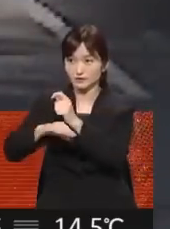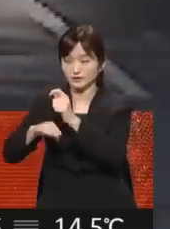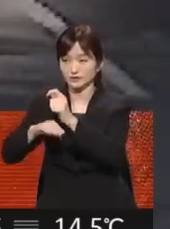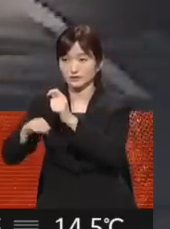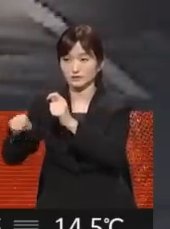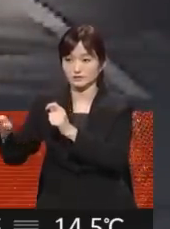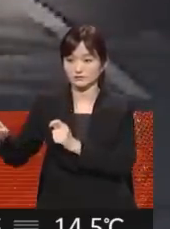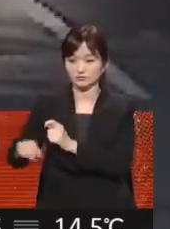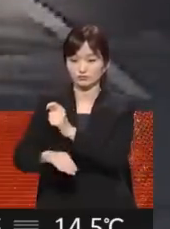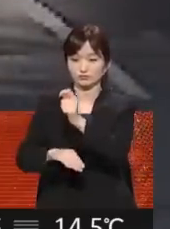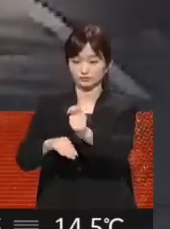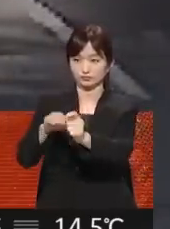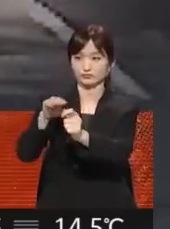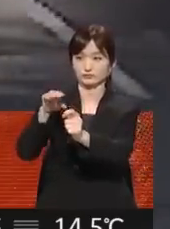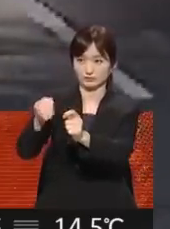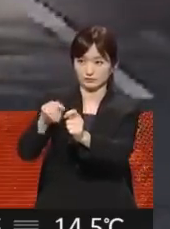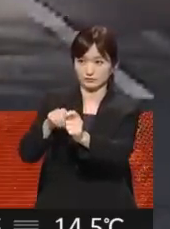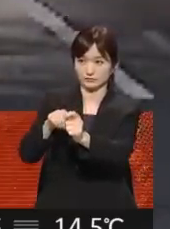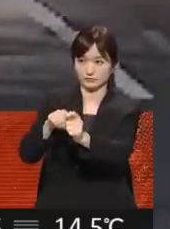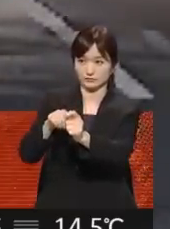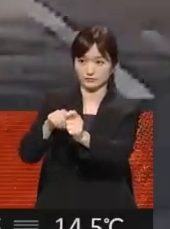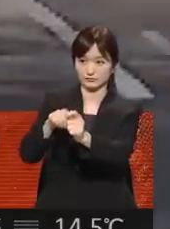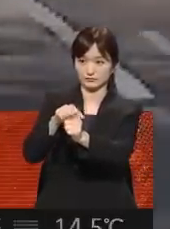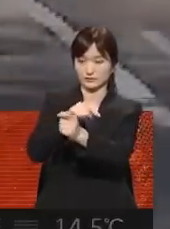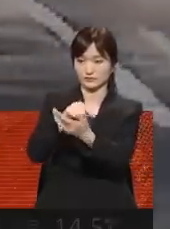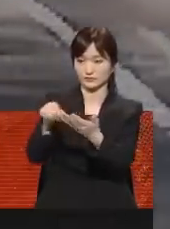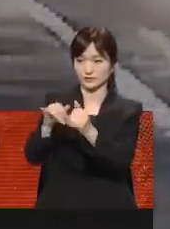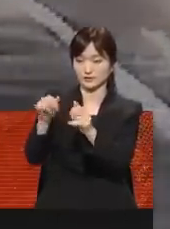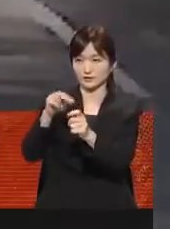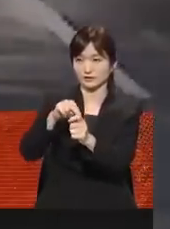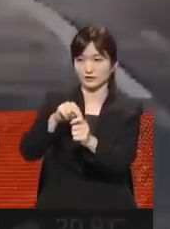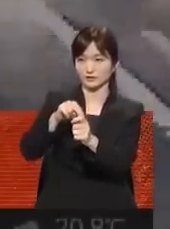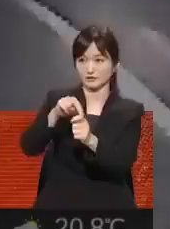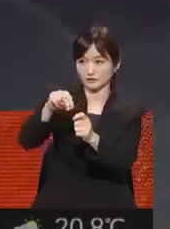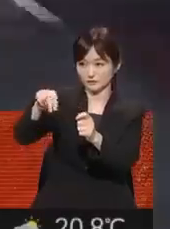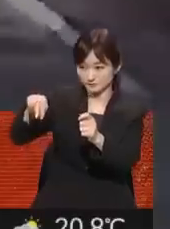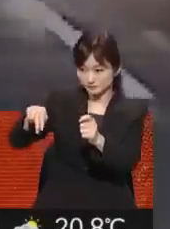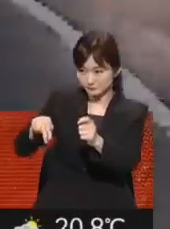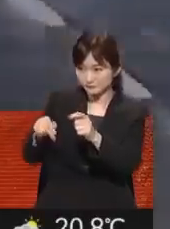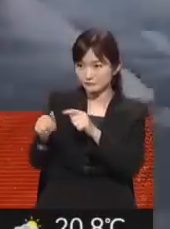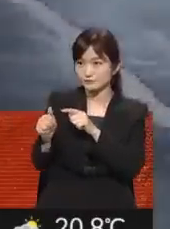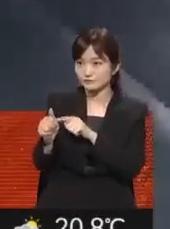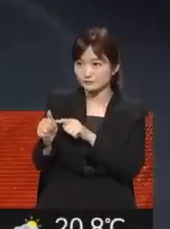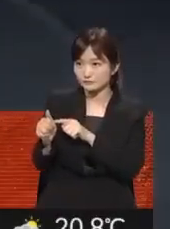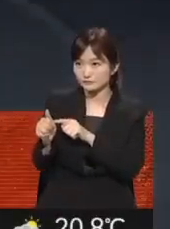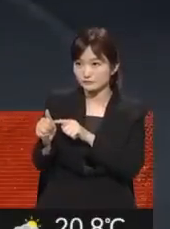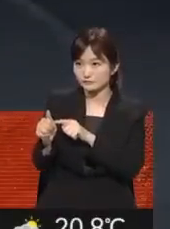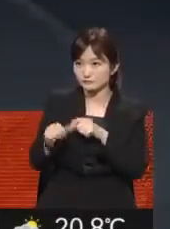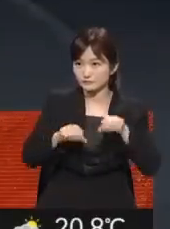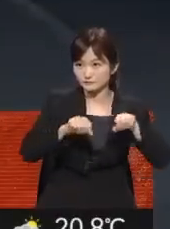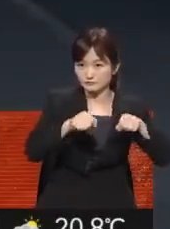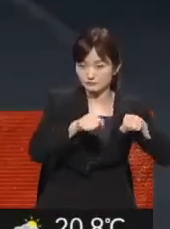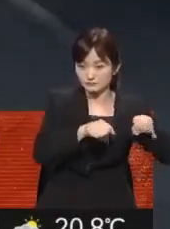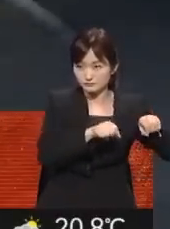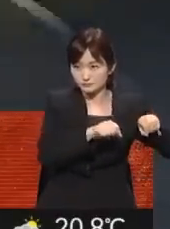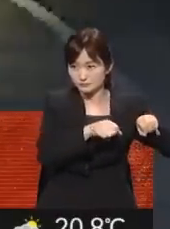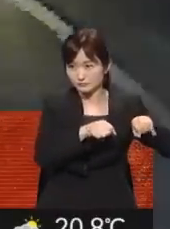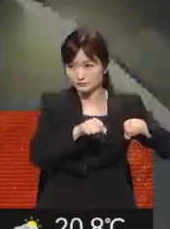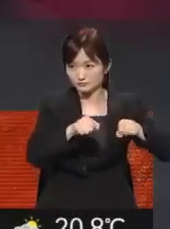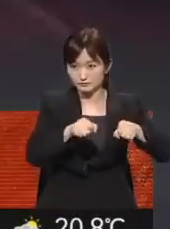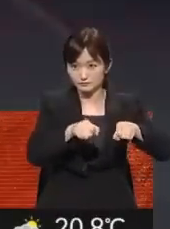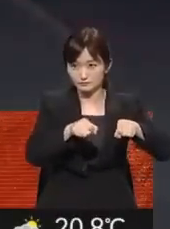멈춥니다 저 택시에서이 피해자가 내립니다 내린 사람이 피해자고요 택시에서 내린 피해자가 오토바이 운전자들을 향해서